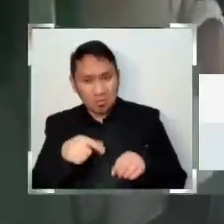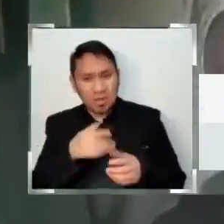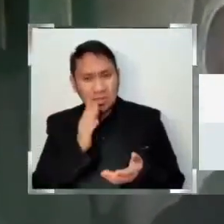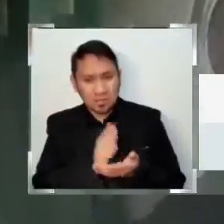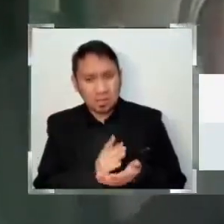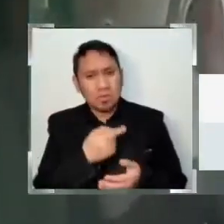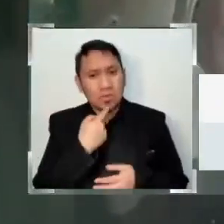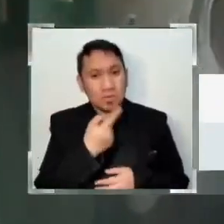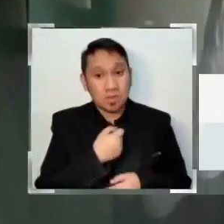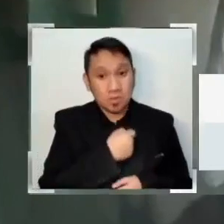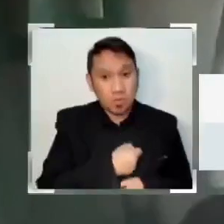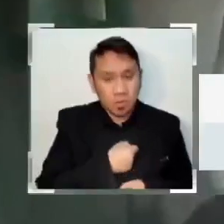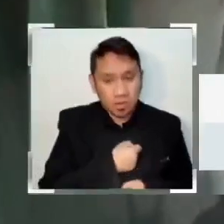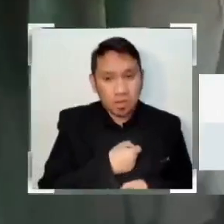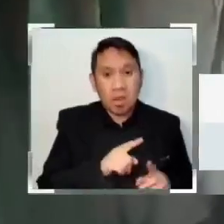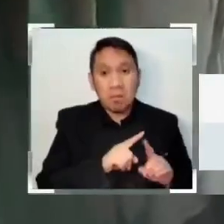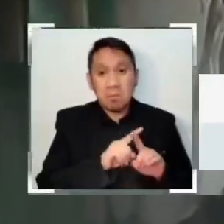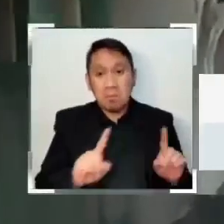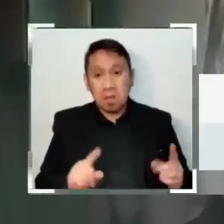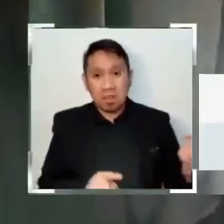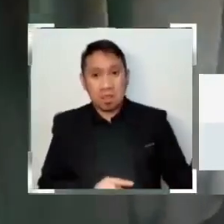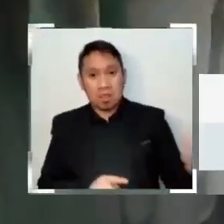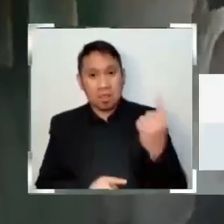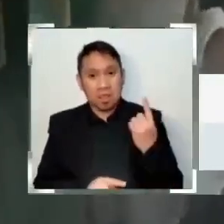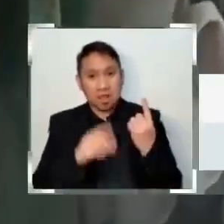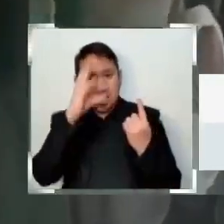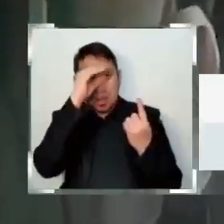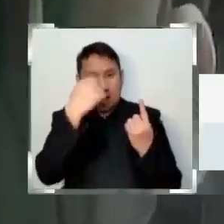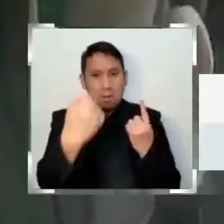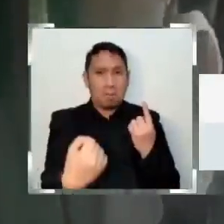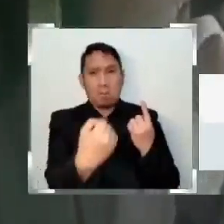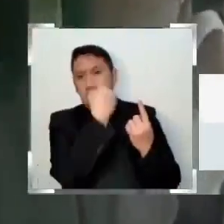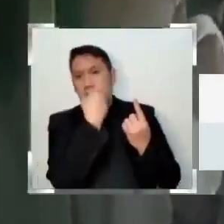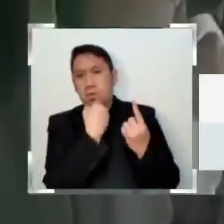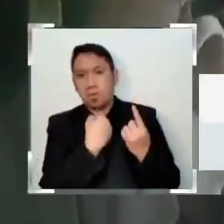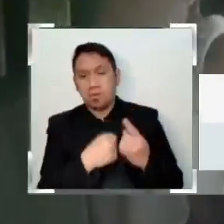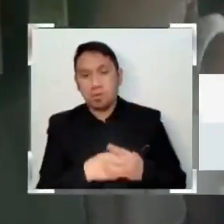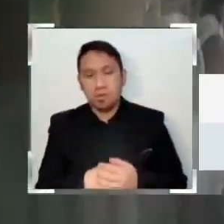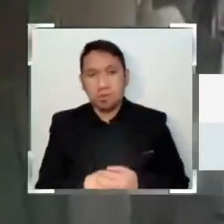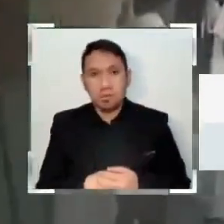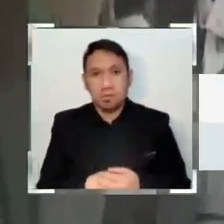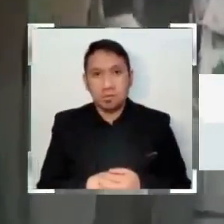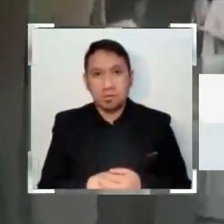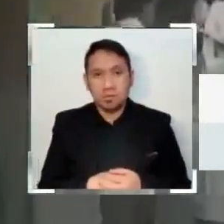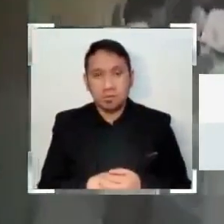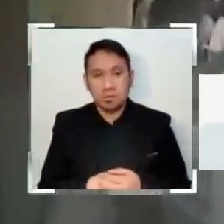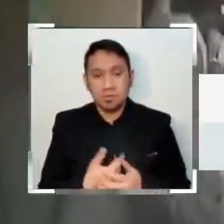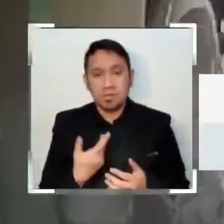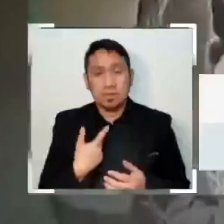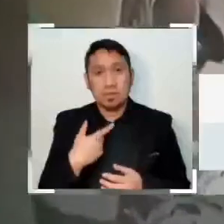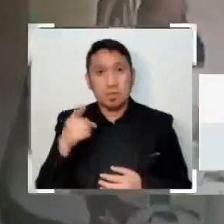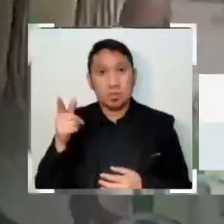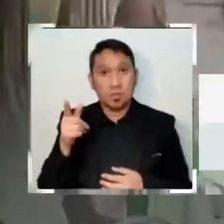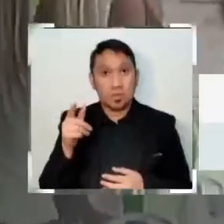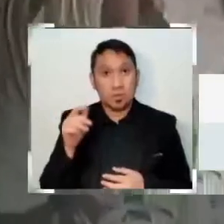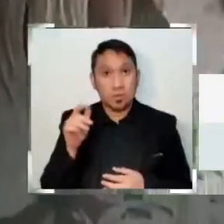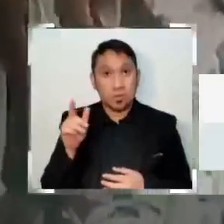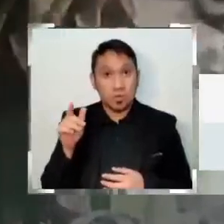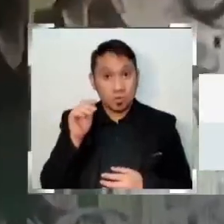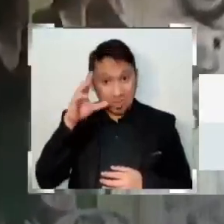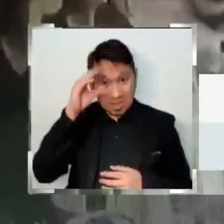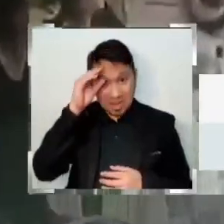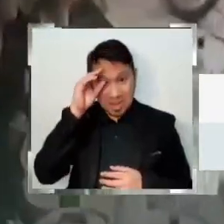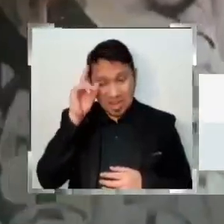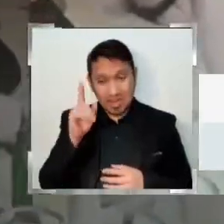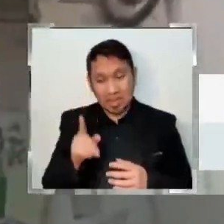maya-maya, bigla lang sumugod ang isang lalaki at sinuntok ang siklista. Napatakbo naman palayo ang biker, saka umawat ang